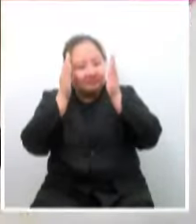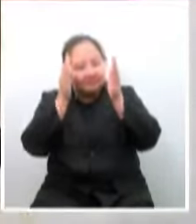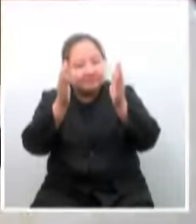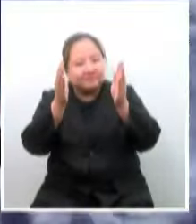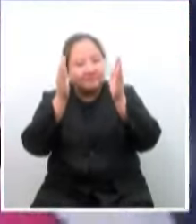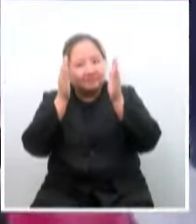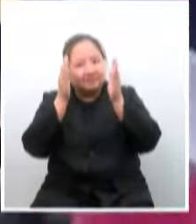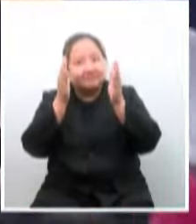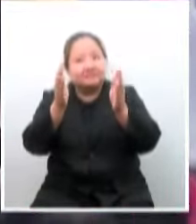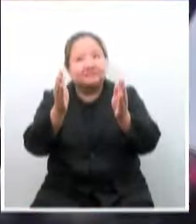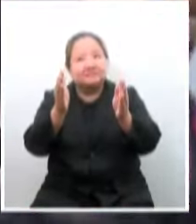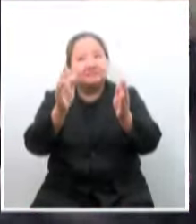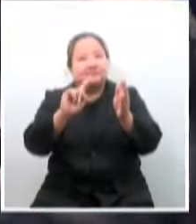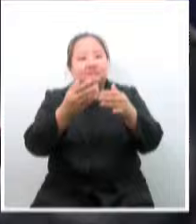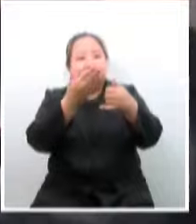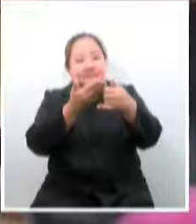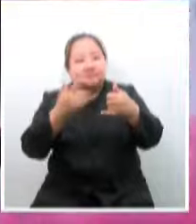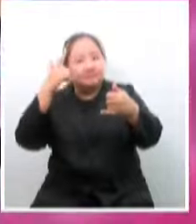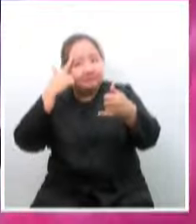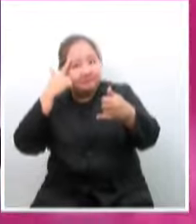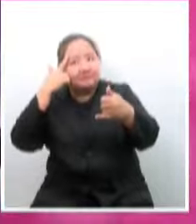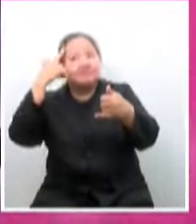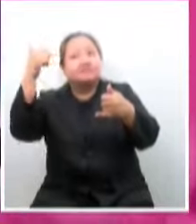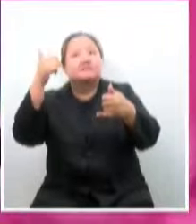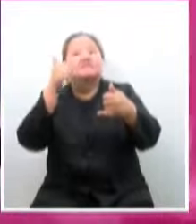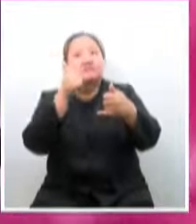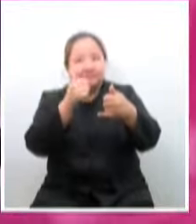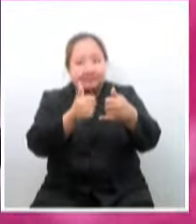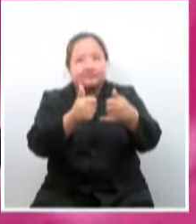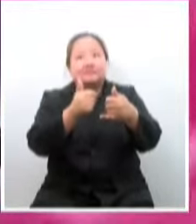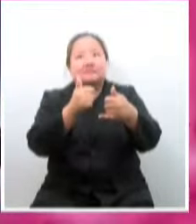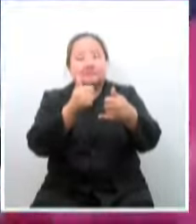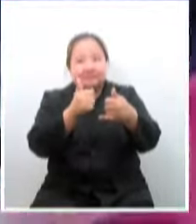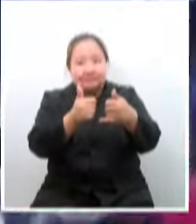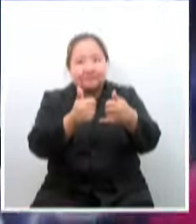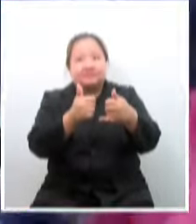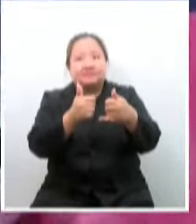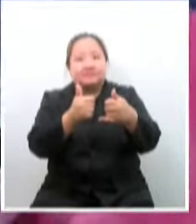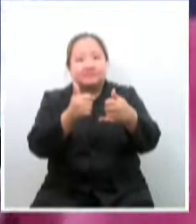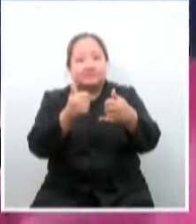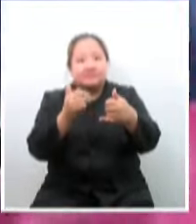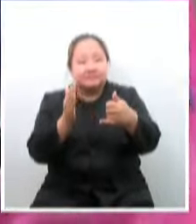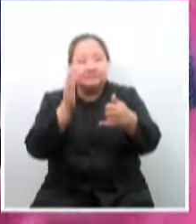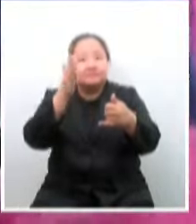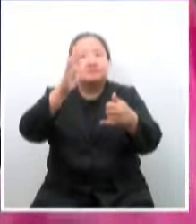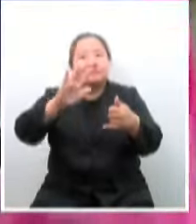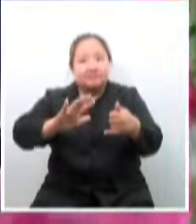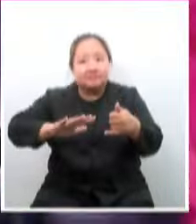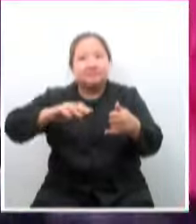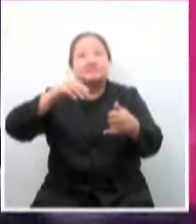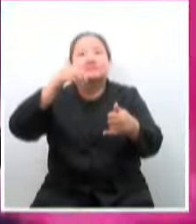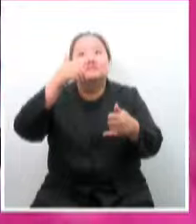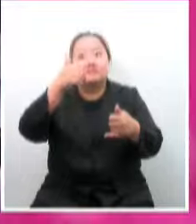ใจให้เป็นคนเก่งคนดีจะไปได้ดี